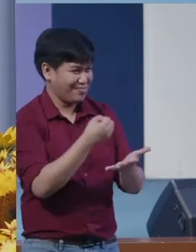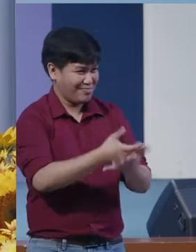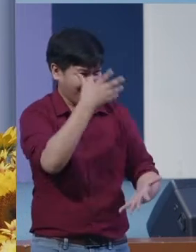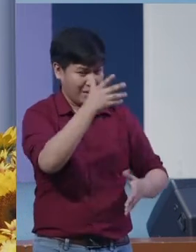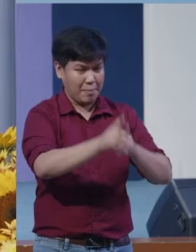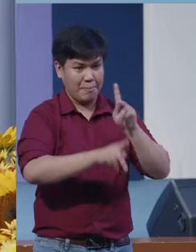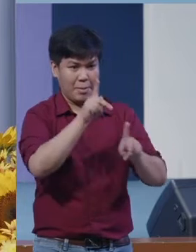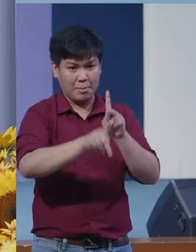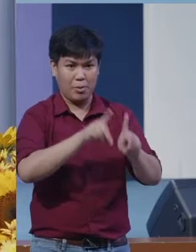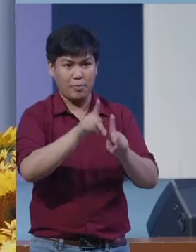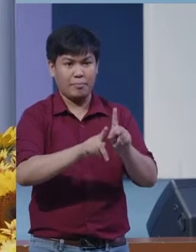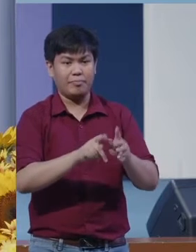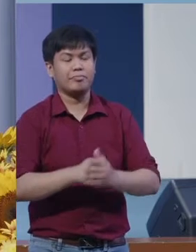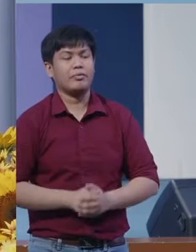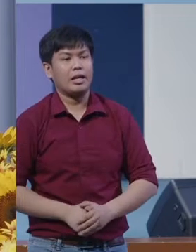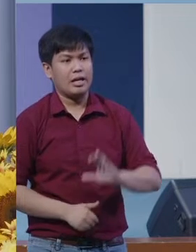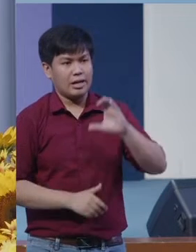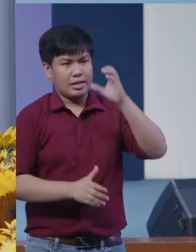chapter 5.